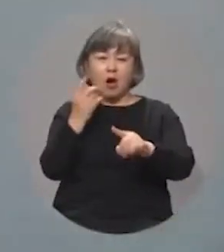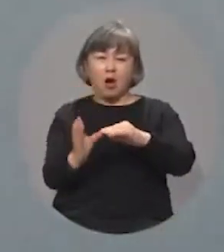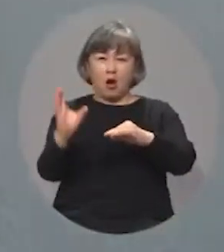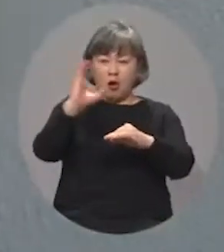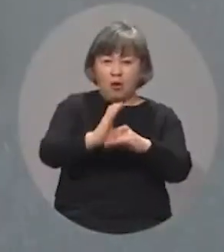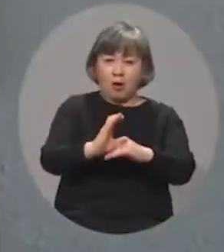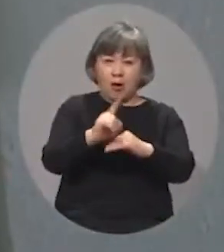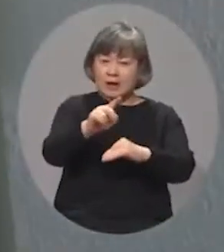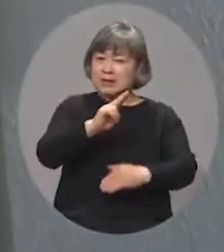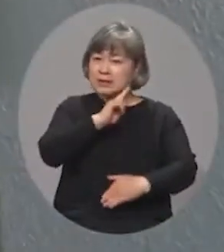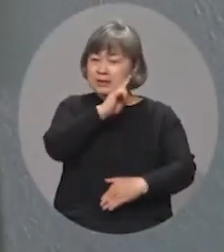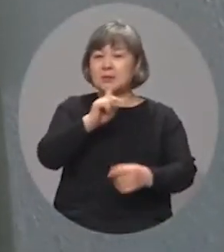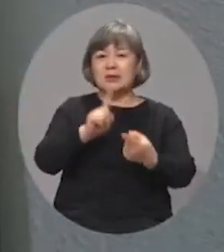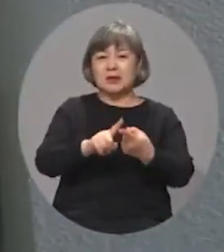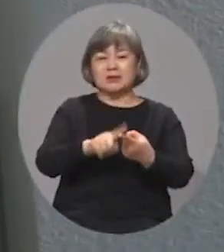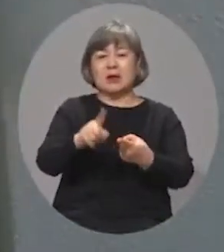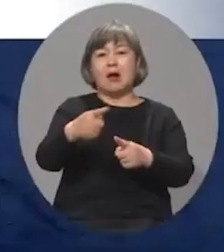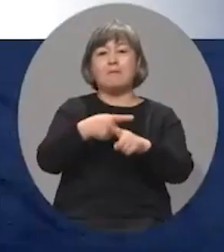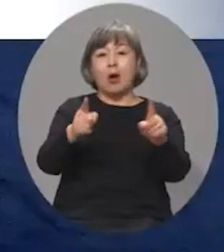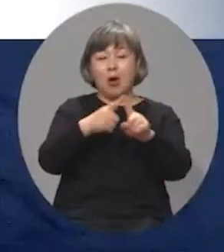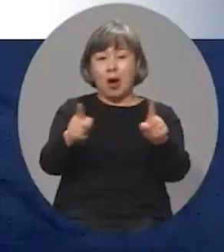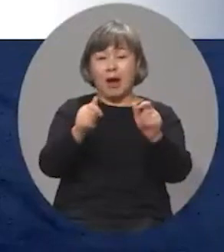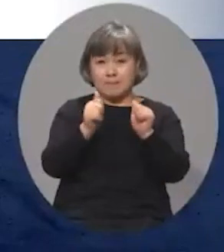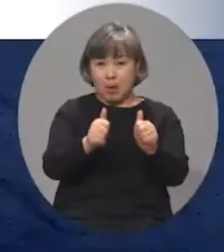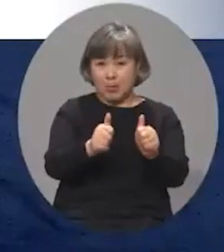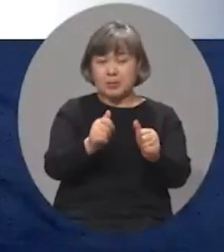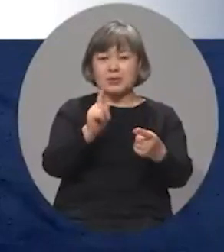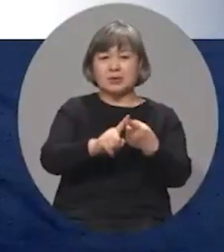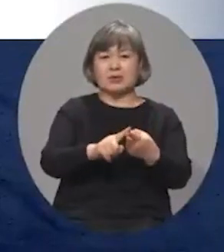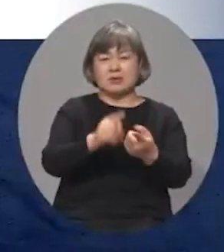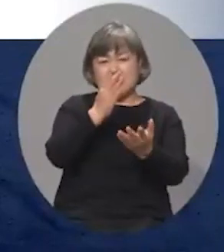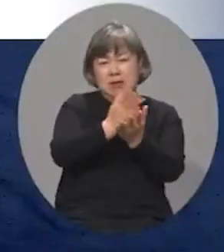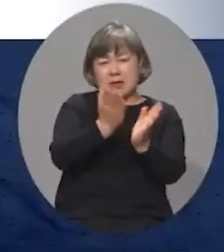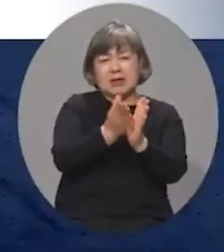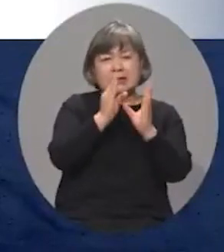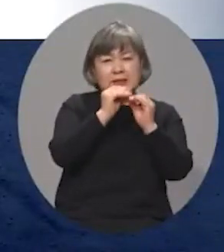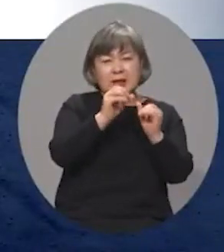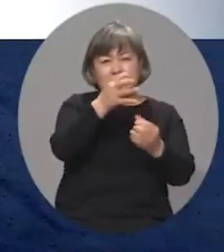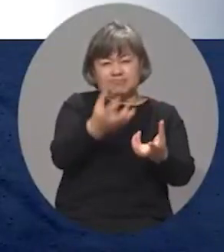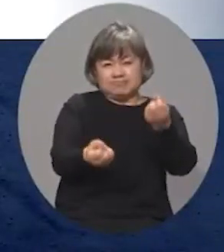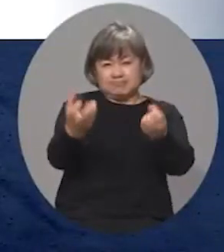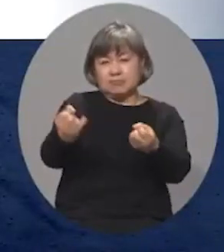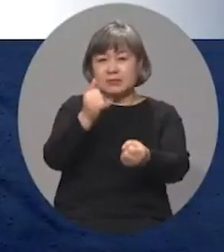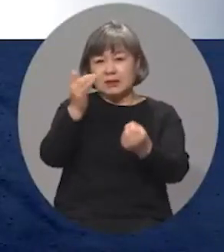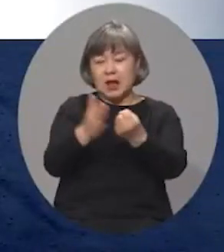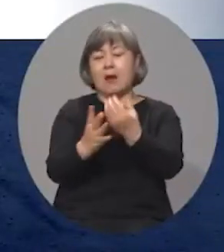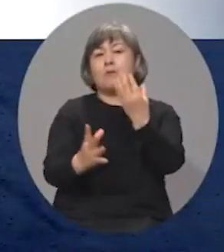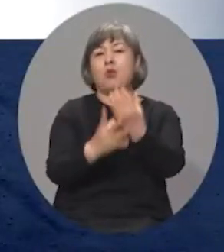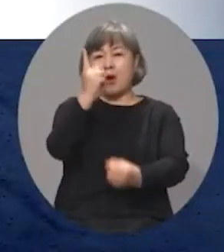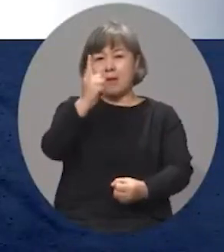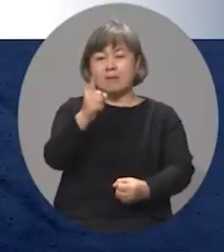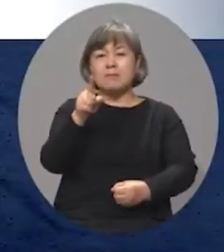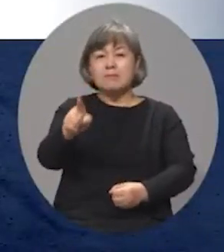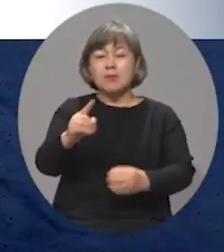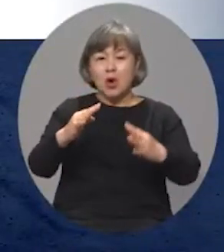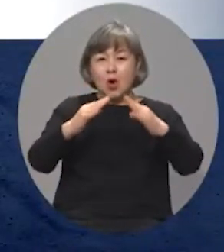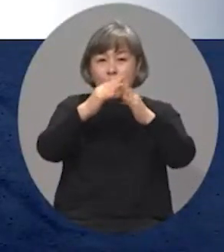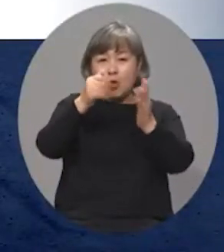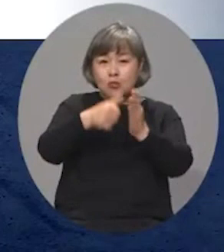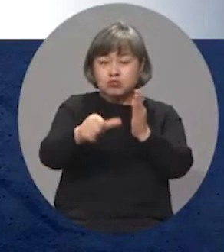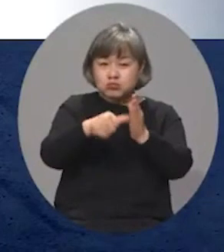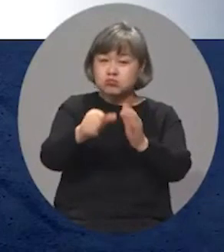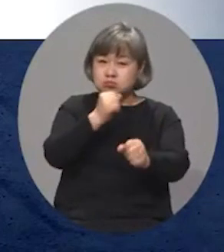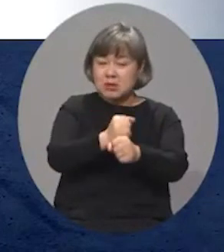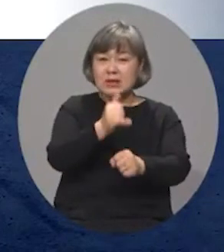것 아니냐는 의혹에 대해 한 평가법인은 여러 필지로 쪼개진 땅들이 하나로 합쳐졌고 당시 건축물도 올라가는